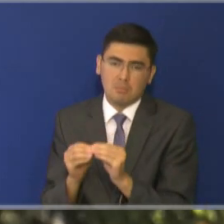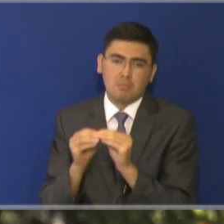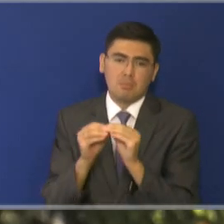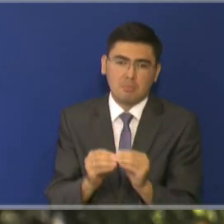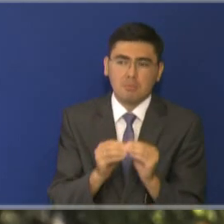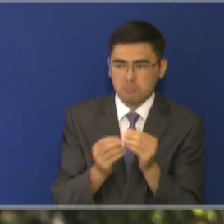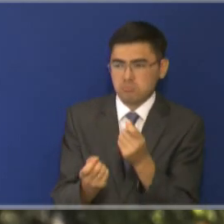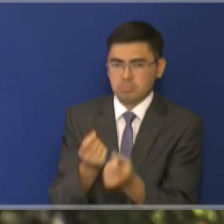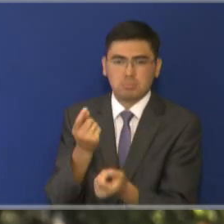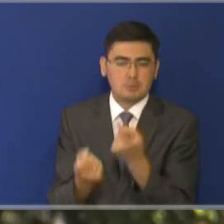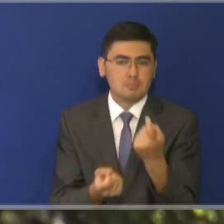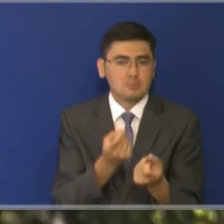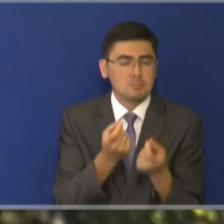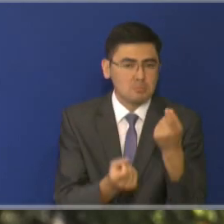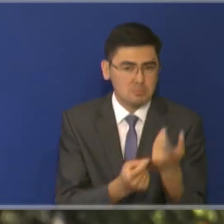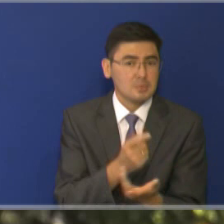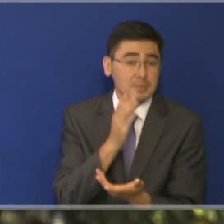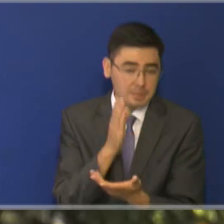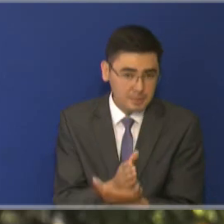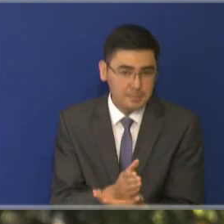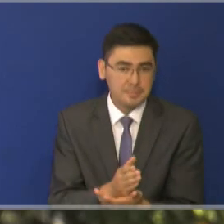тек тіркеліп жатыр. Біз күнне